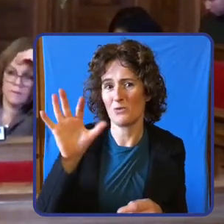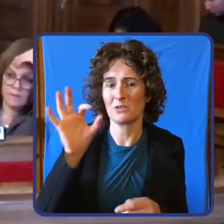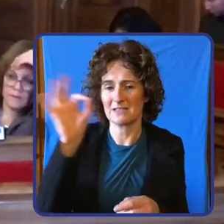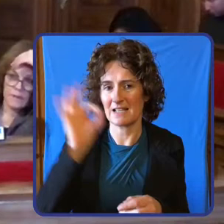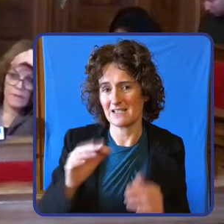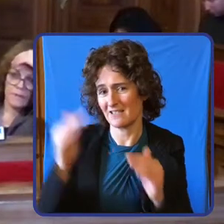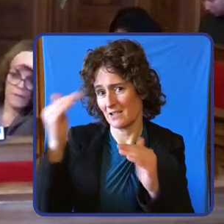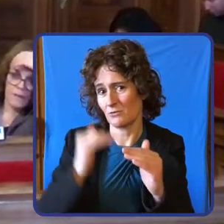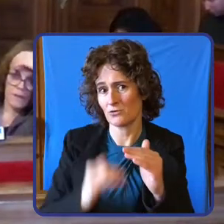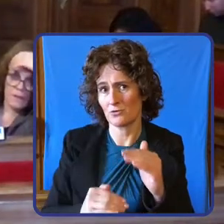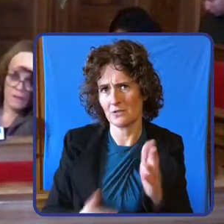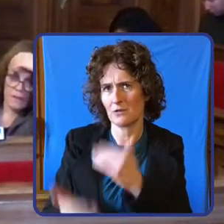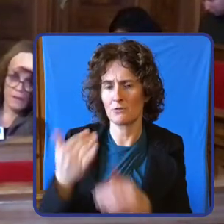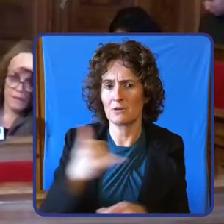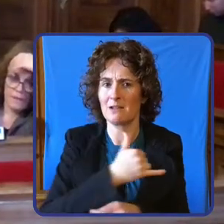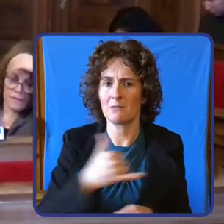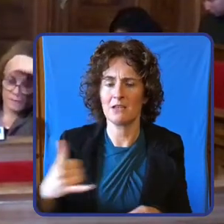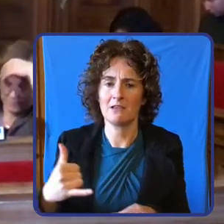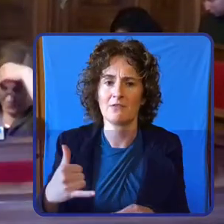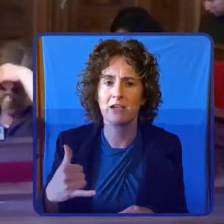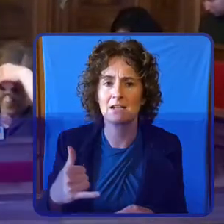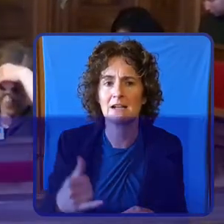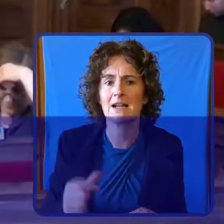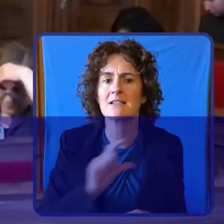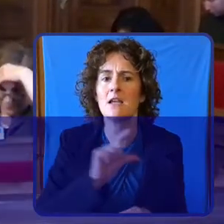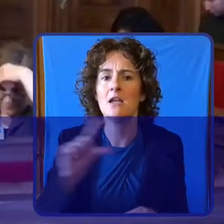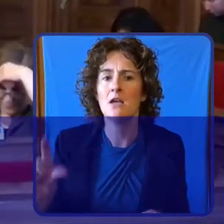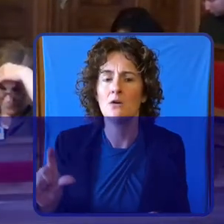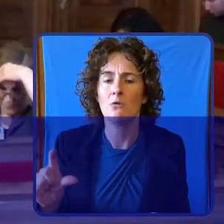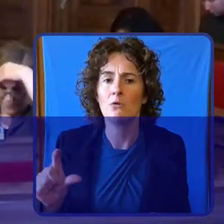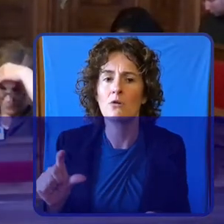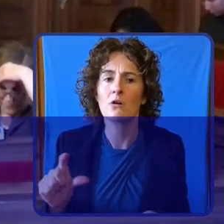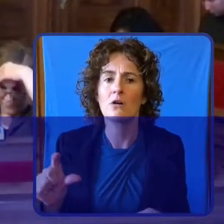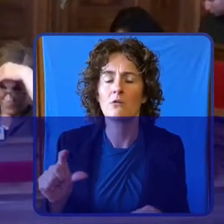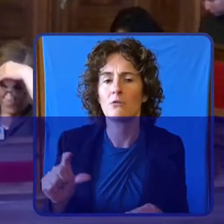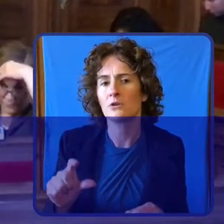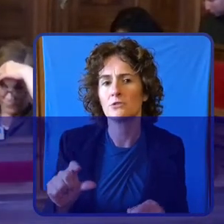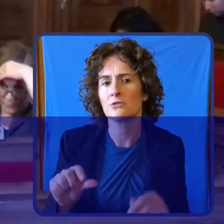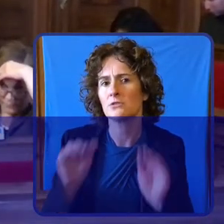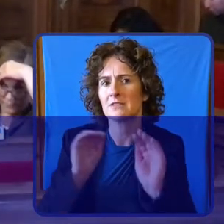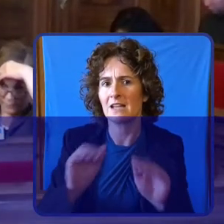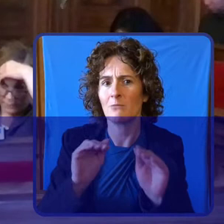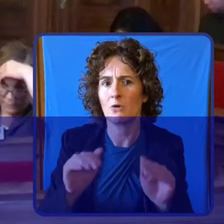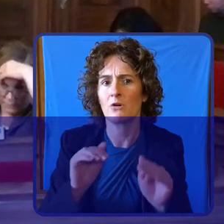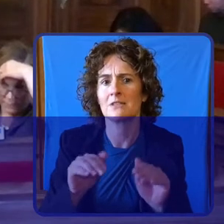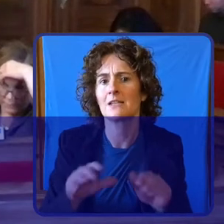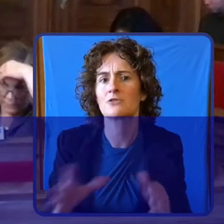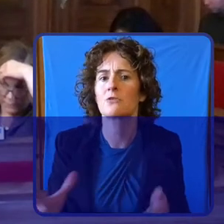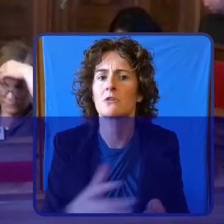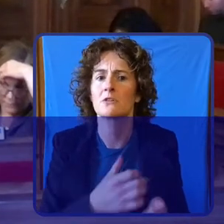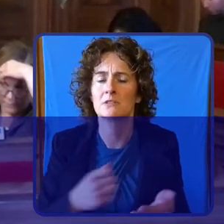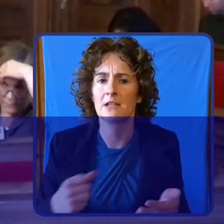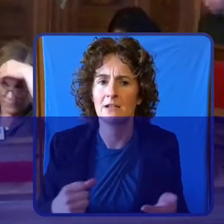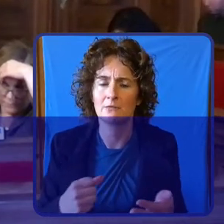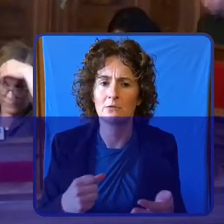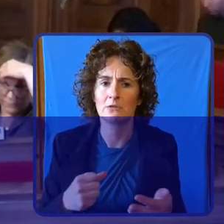előző évhez képest. Ennek oka, hogy az adóerőképességen alapuló támogatás elvonás összege nagyjából duplájára